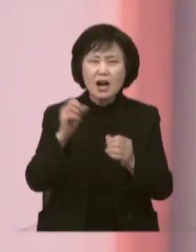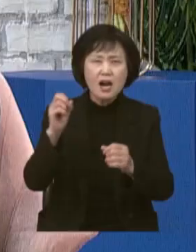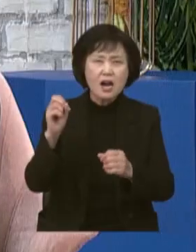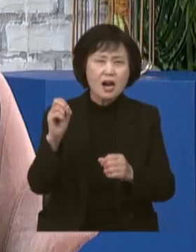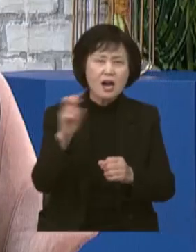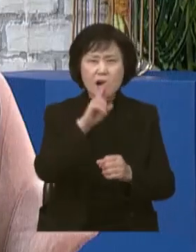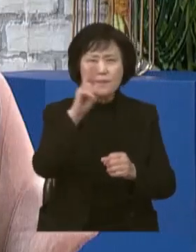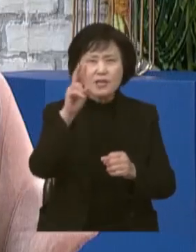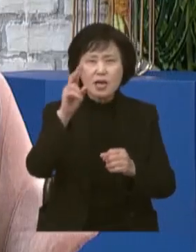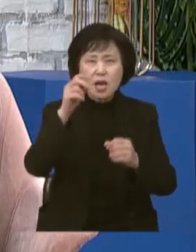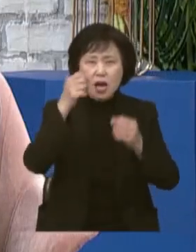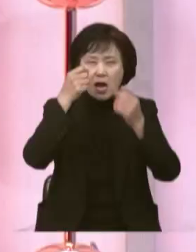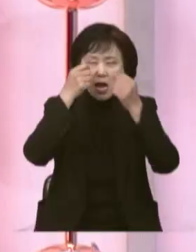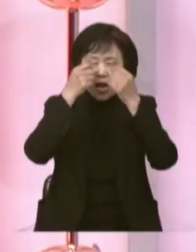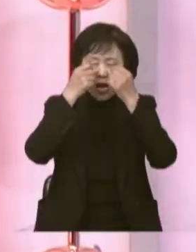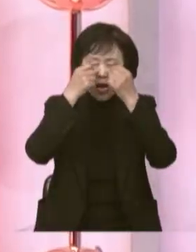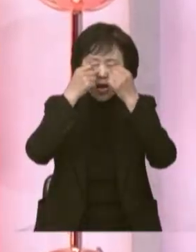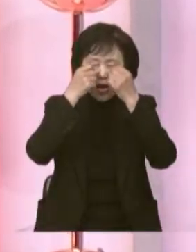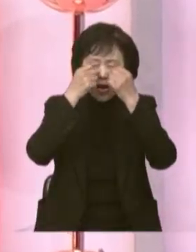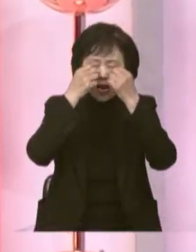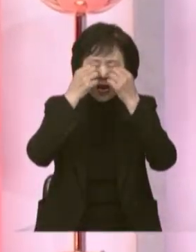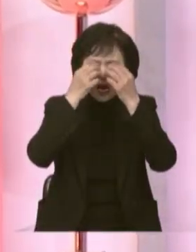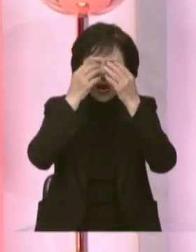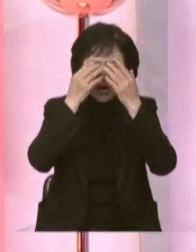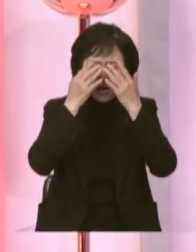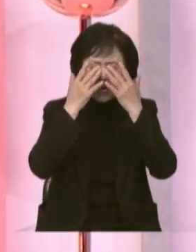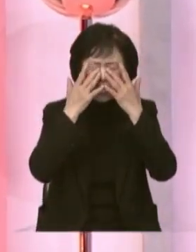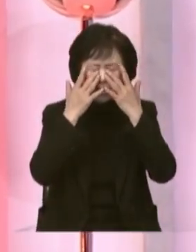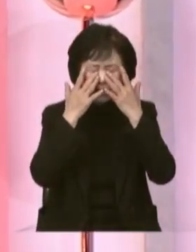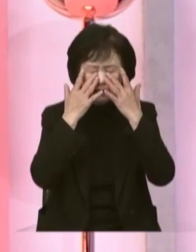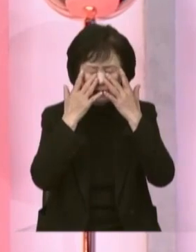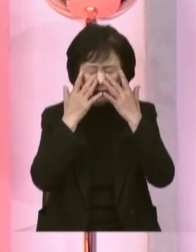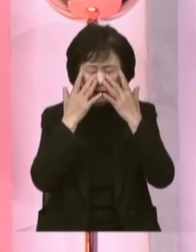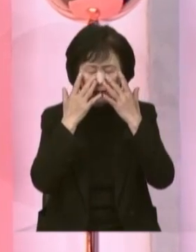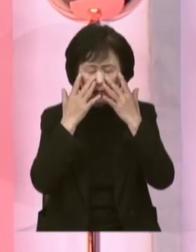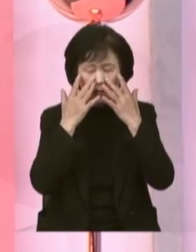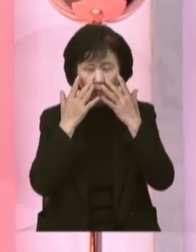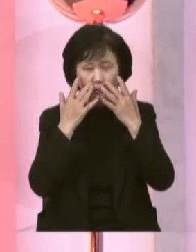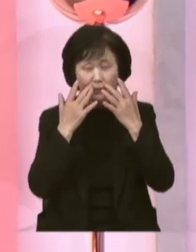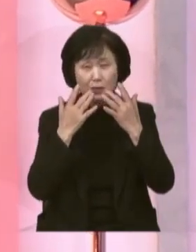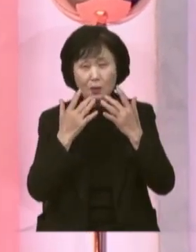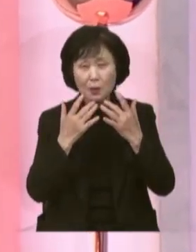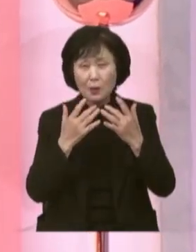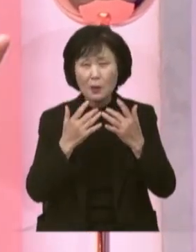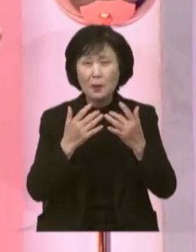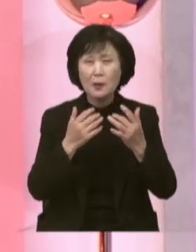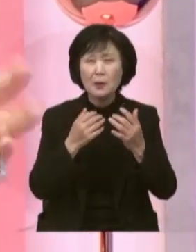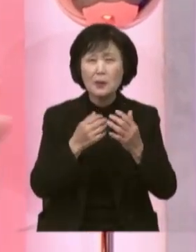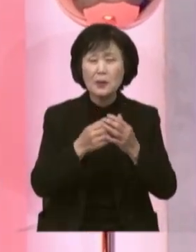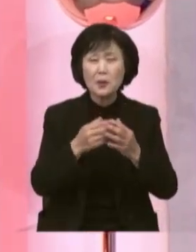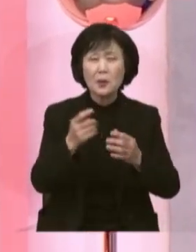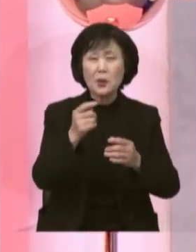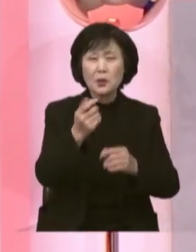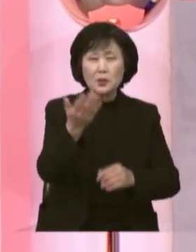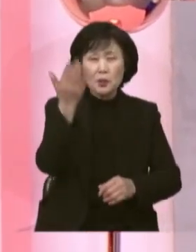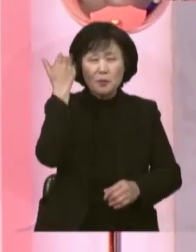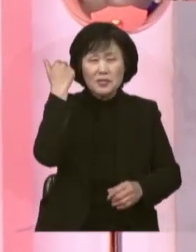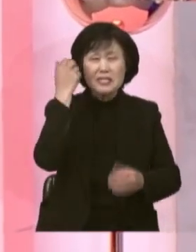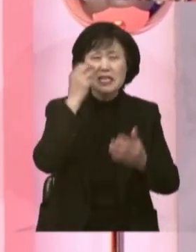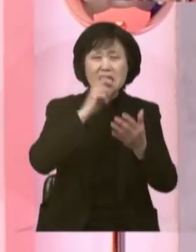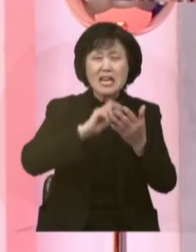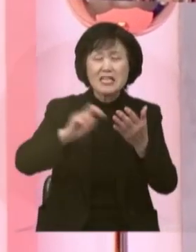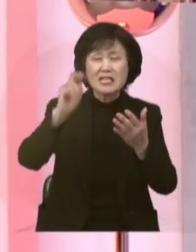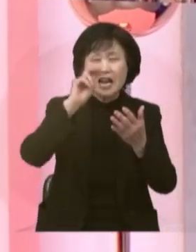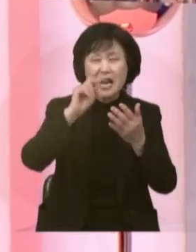갑자기 내가 완전히 막 요만해지는 거예요 표현을 못해 내가 갑자기 아